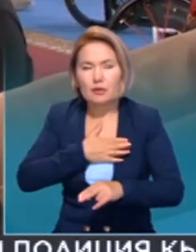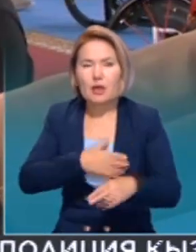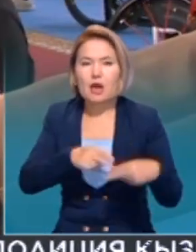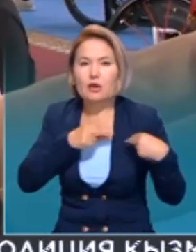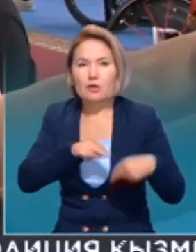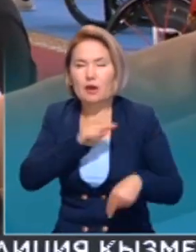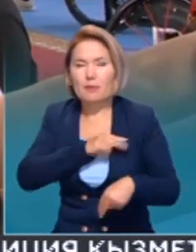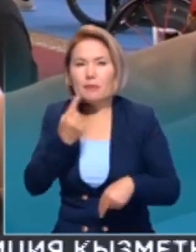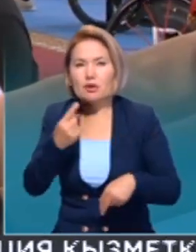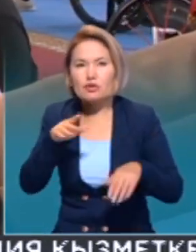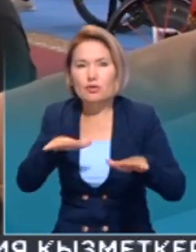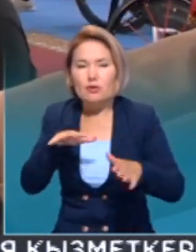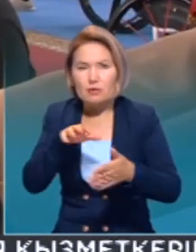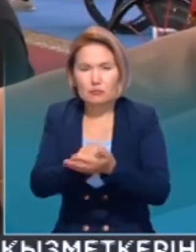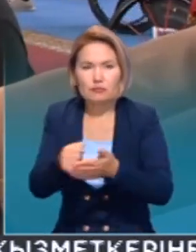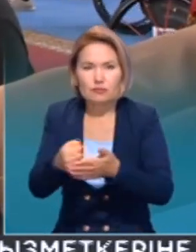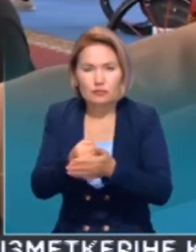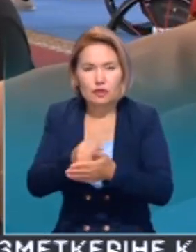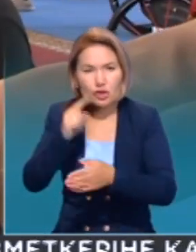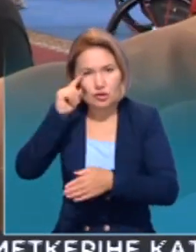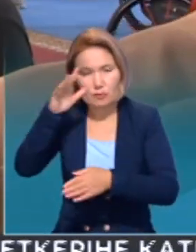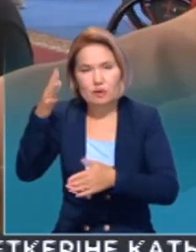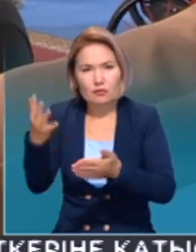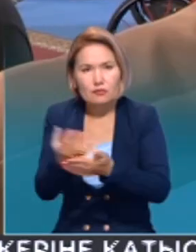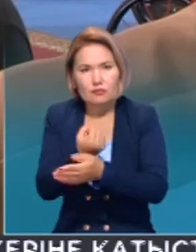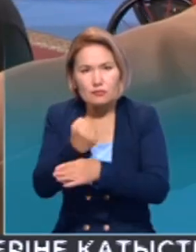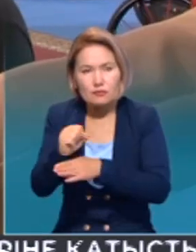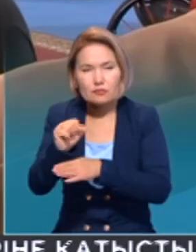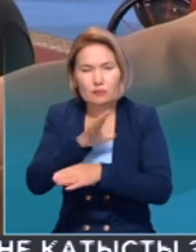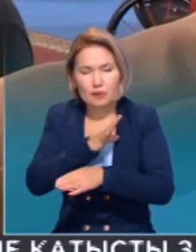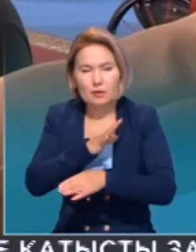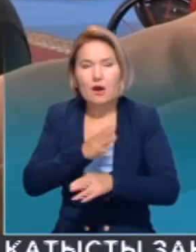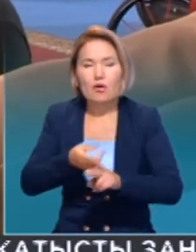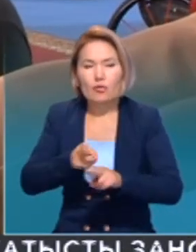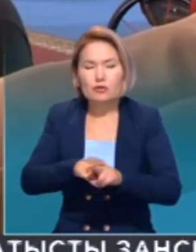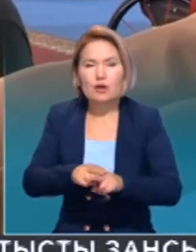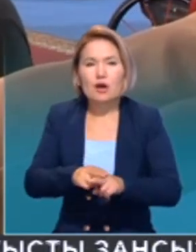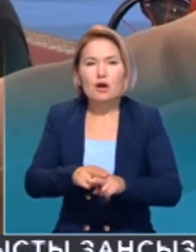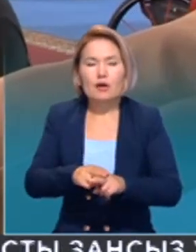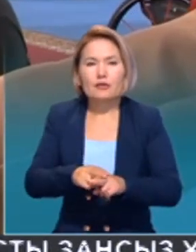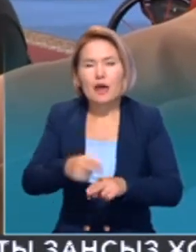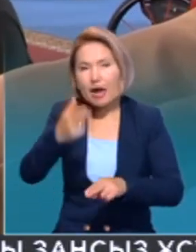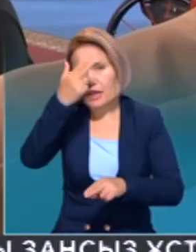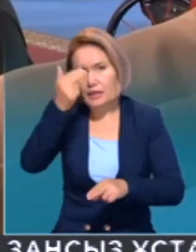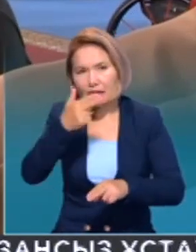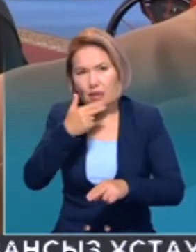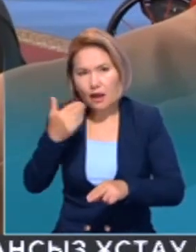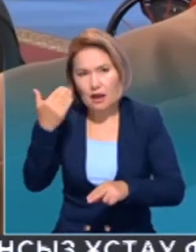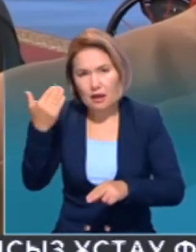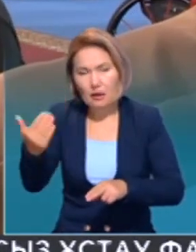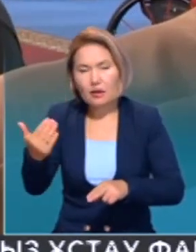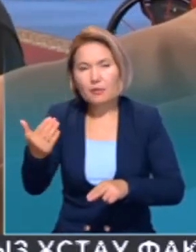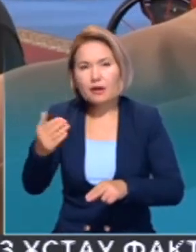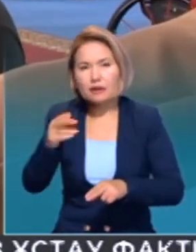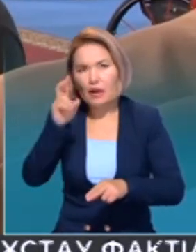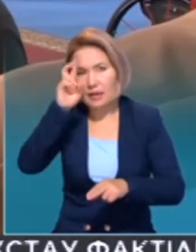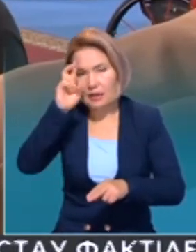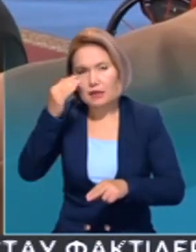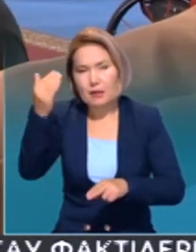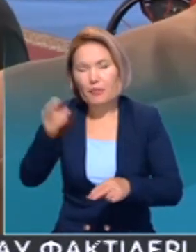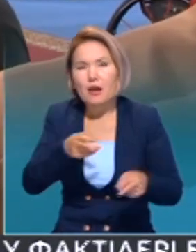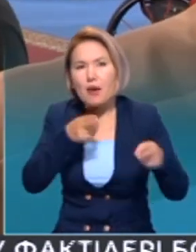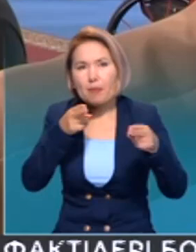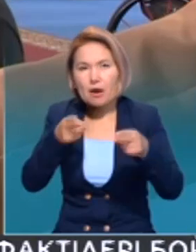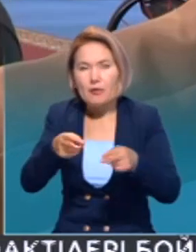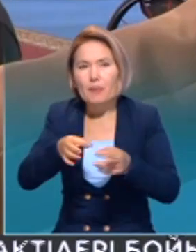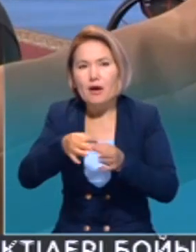еңбектеніп бірінші орын алдық, чемпион атандық. Сол чемпионның орайымен Италия еліне барып,